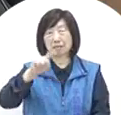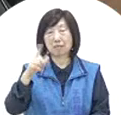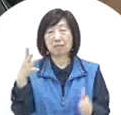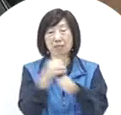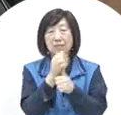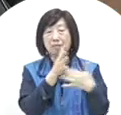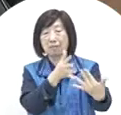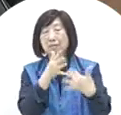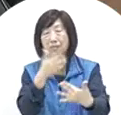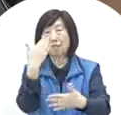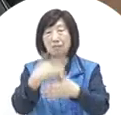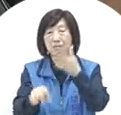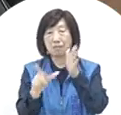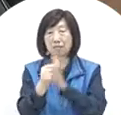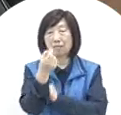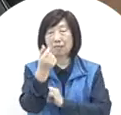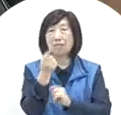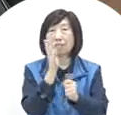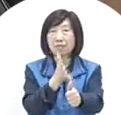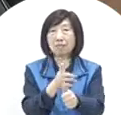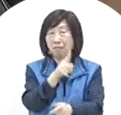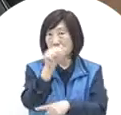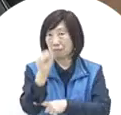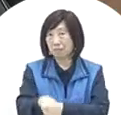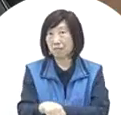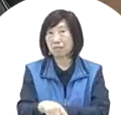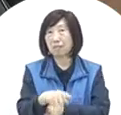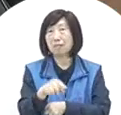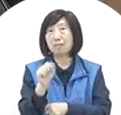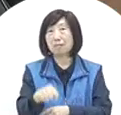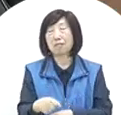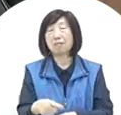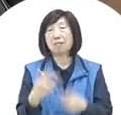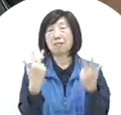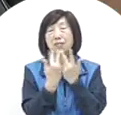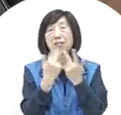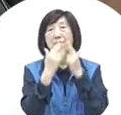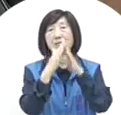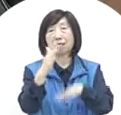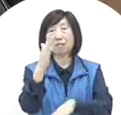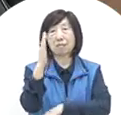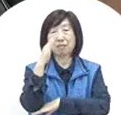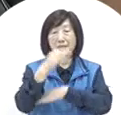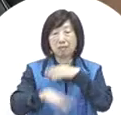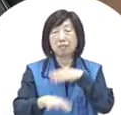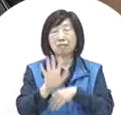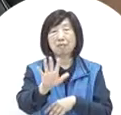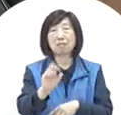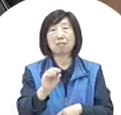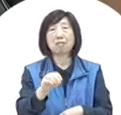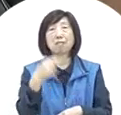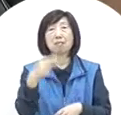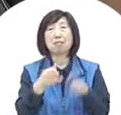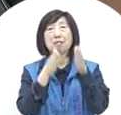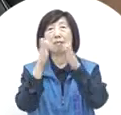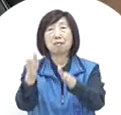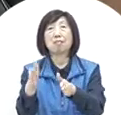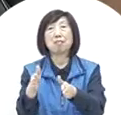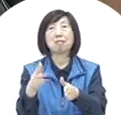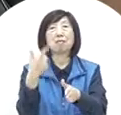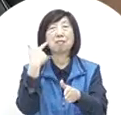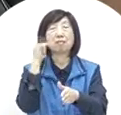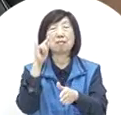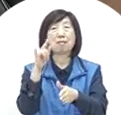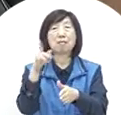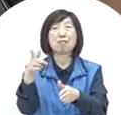的时间要问你，你是否愿意承认新北市有疏失，并且向林煌明夫妻跟